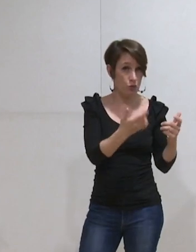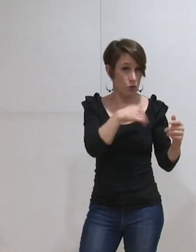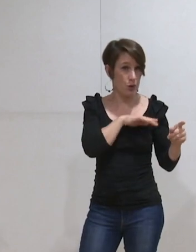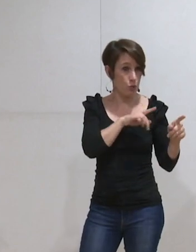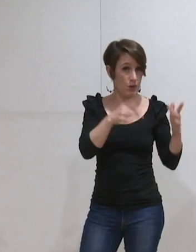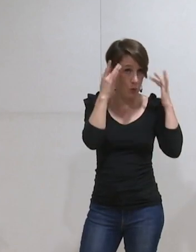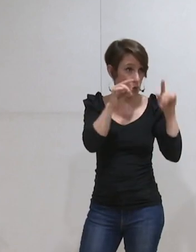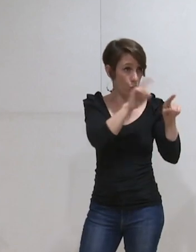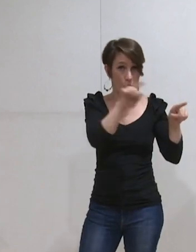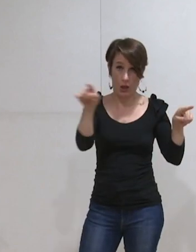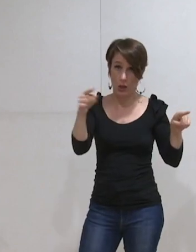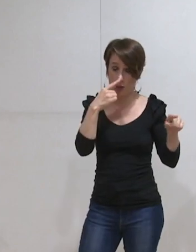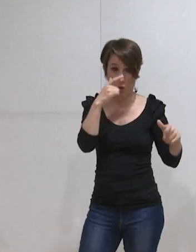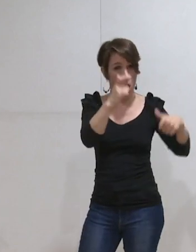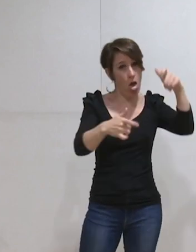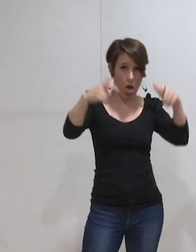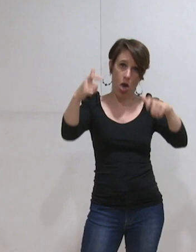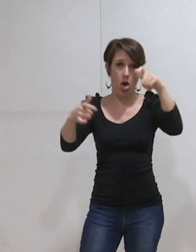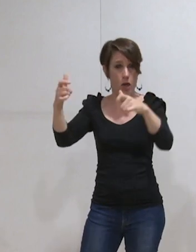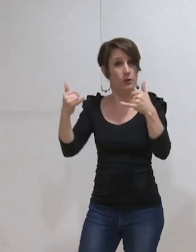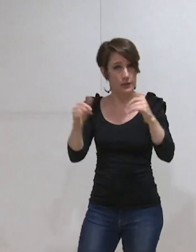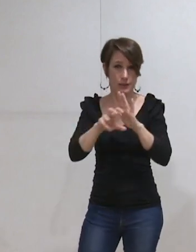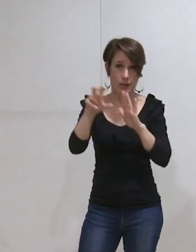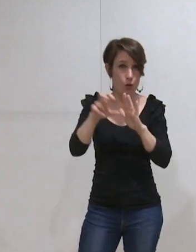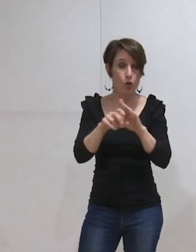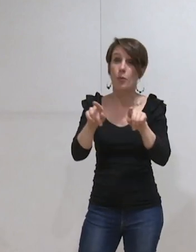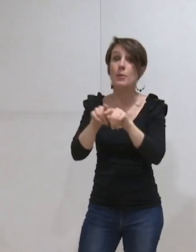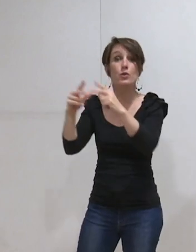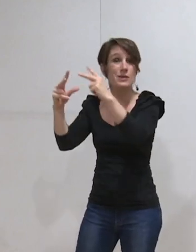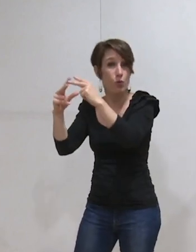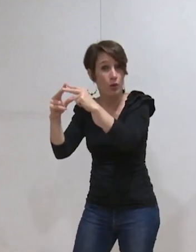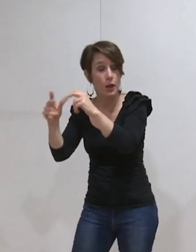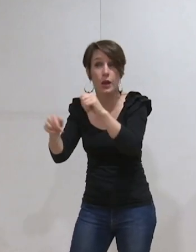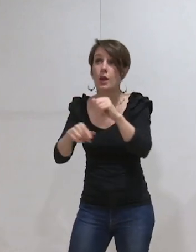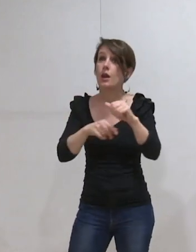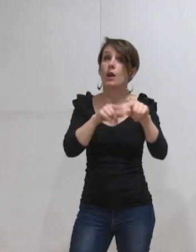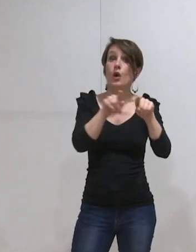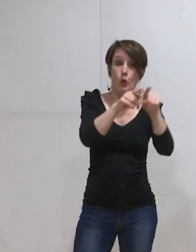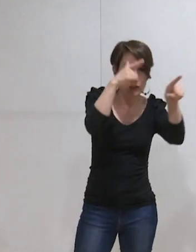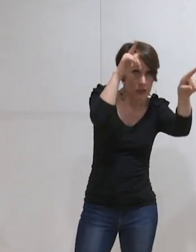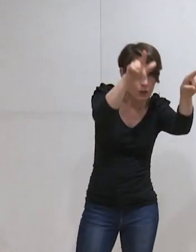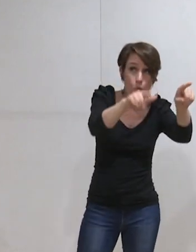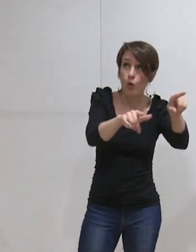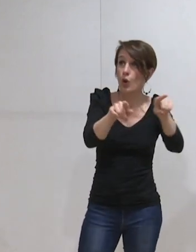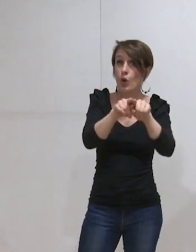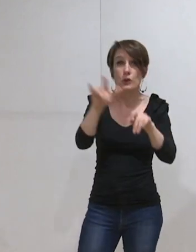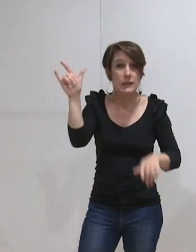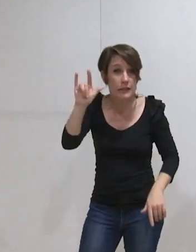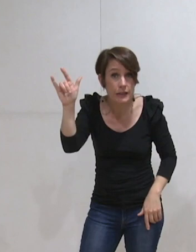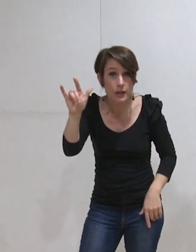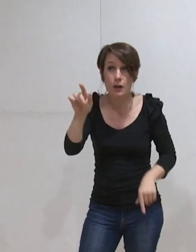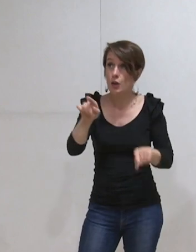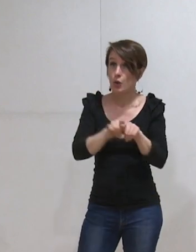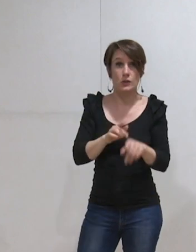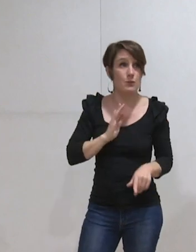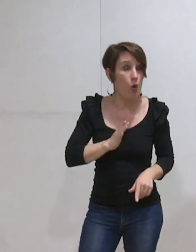en difficulté agronobl comme ils le sont à pontclé comme ils le sont à Lyon comme ils le sont à Lille comme ils le sont à